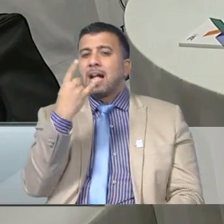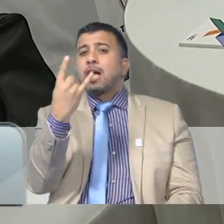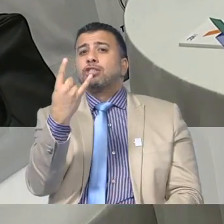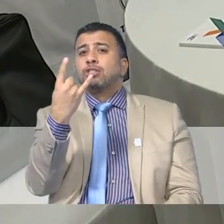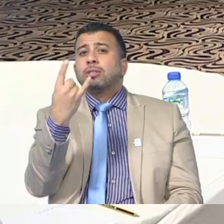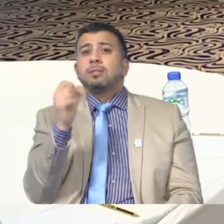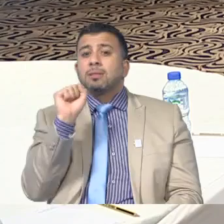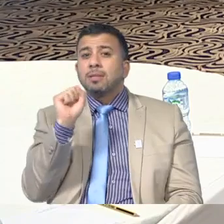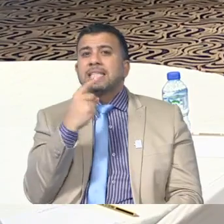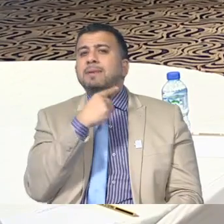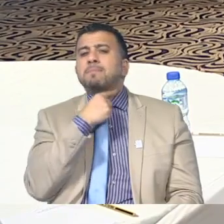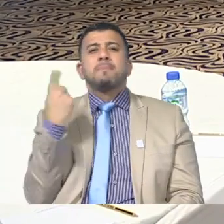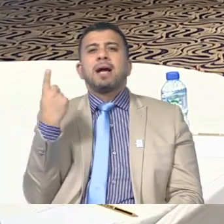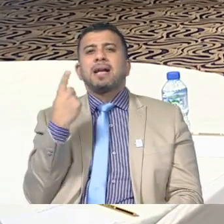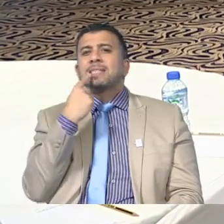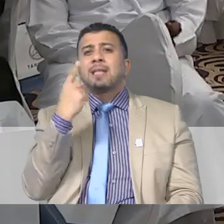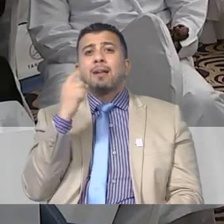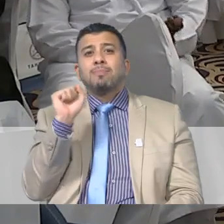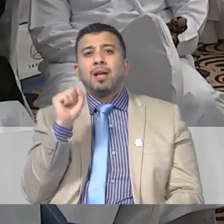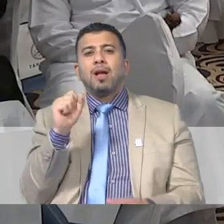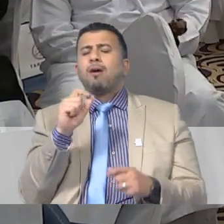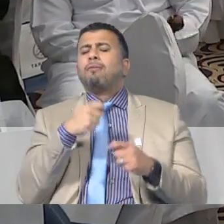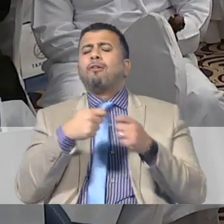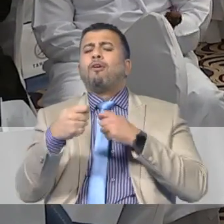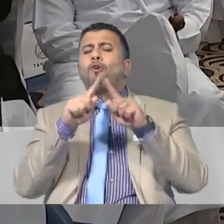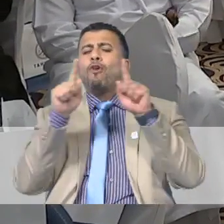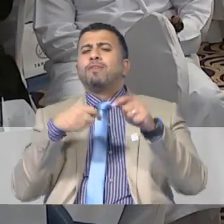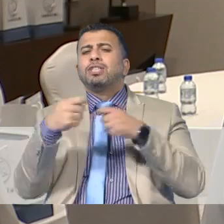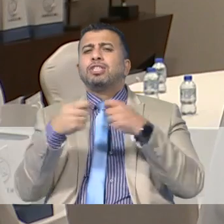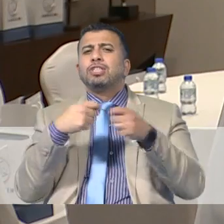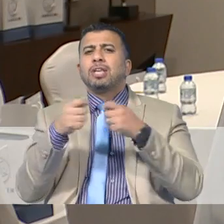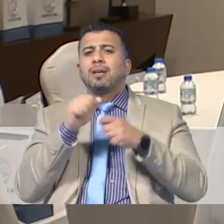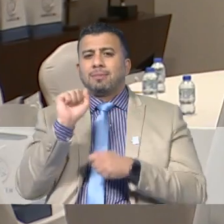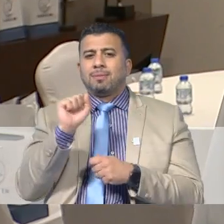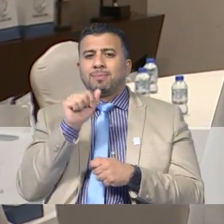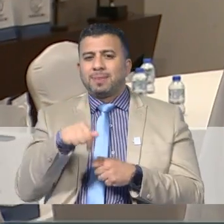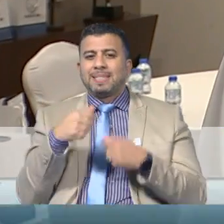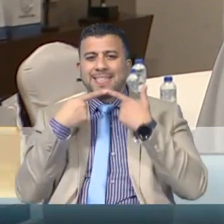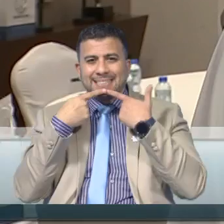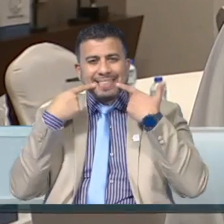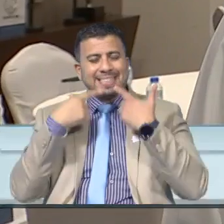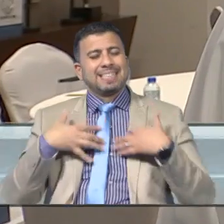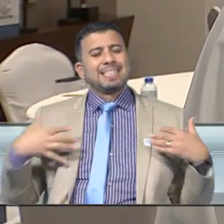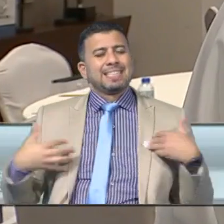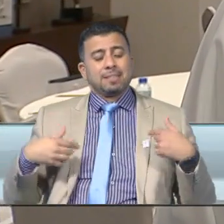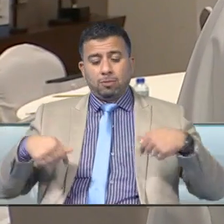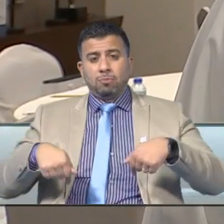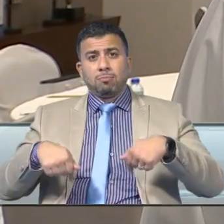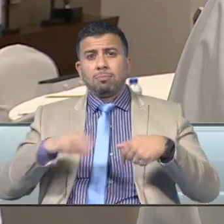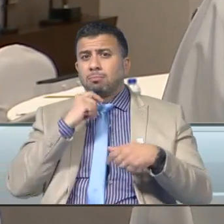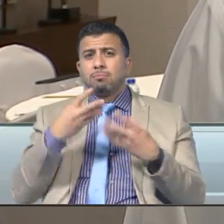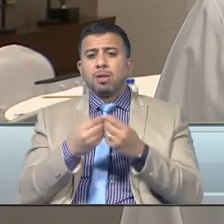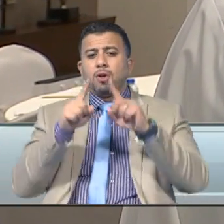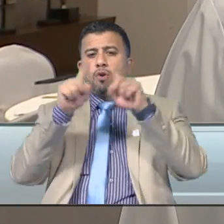مع مئوية غرفة التجارة الدولية للتحكيم. يسعدنا اليوم بإقامة هذا الاحتفال مع